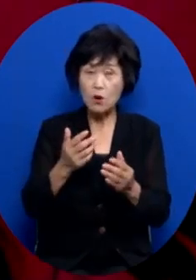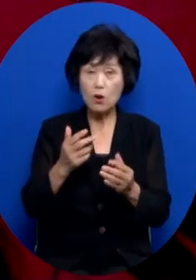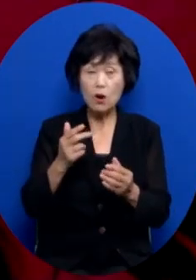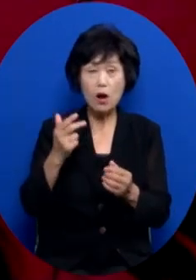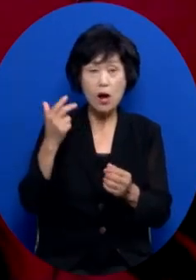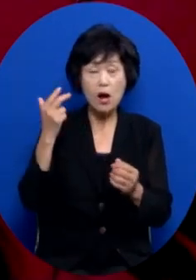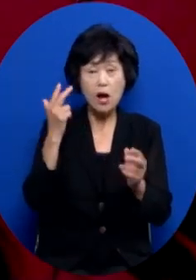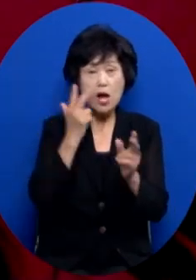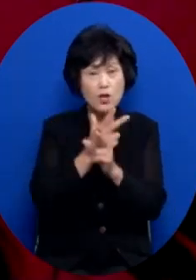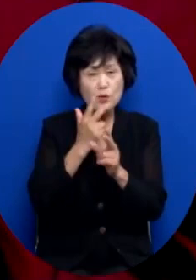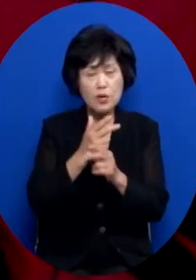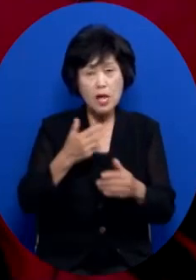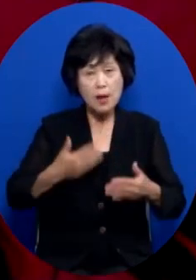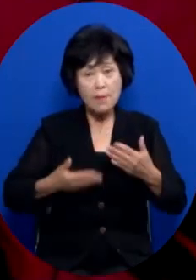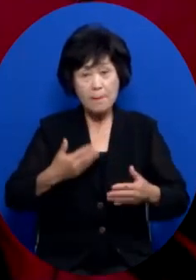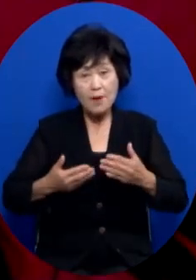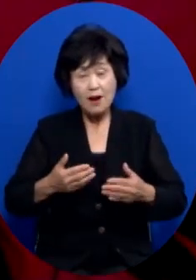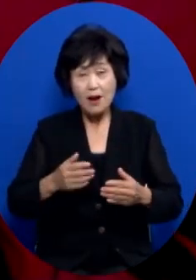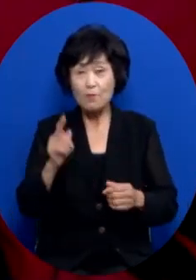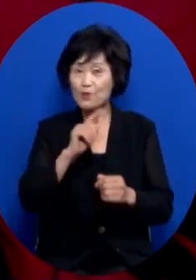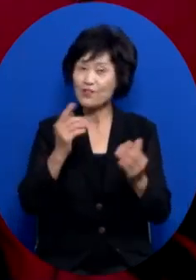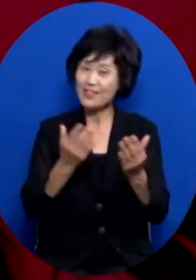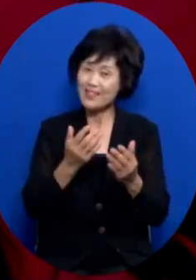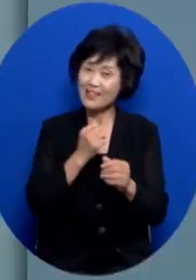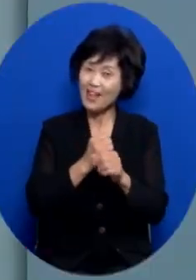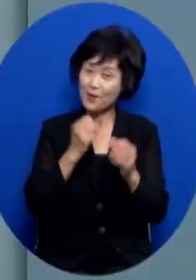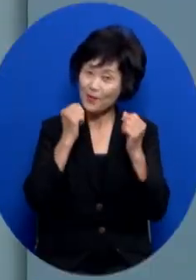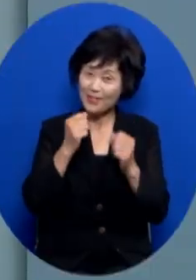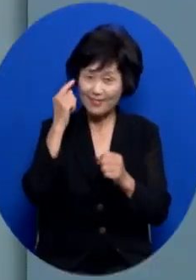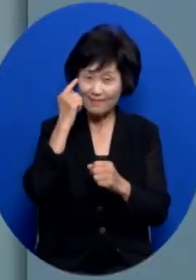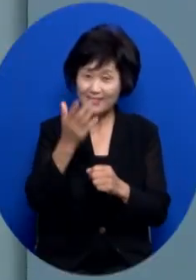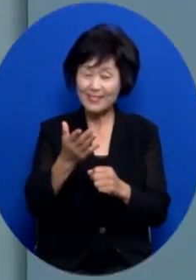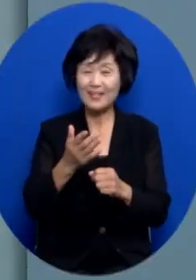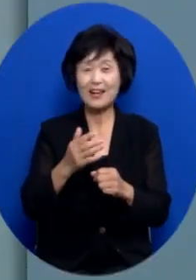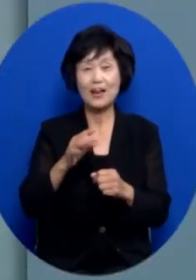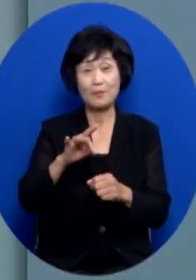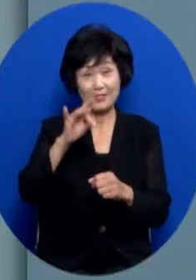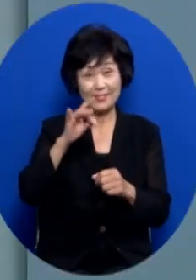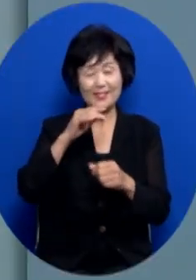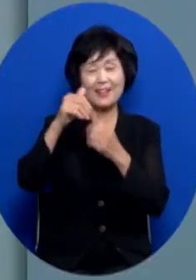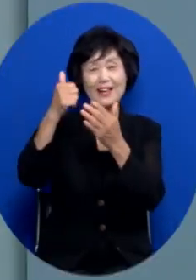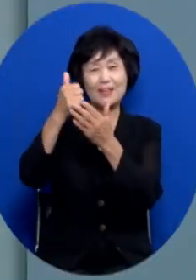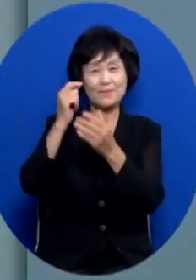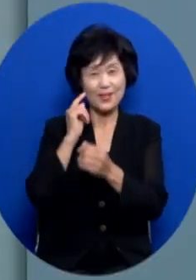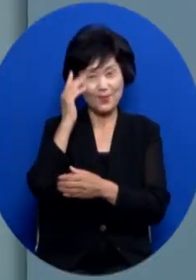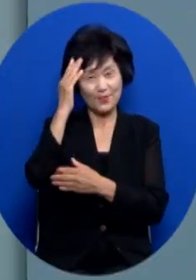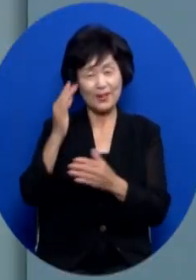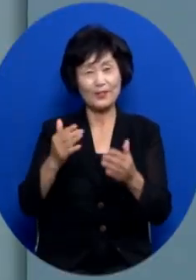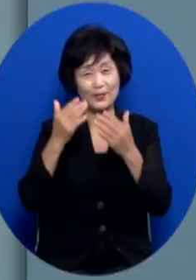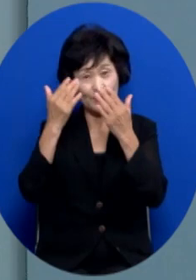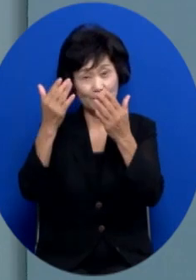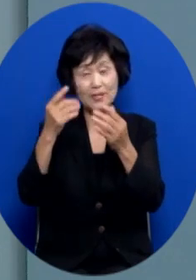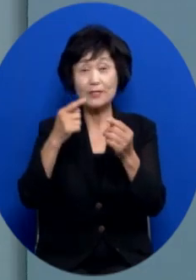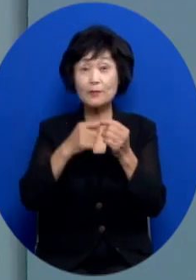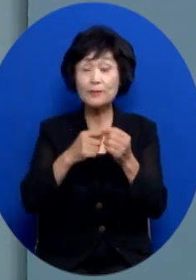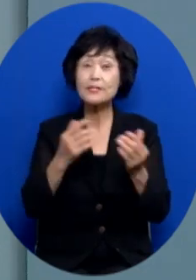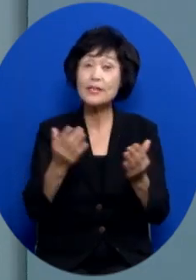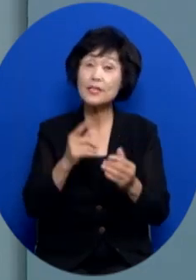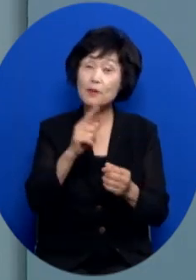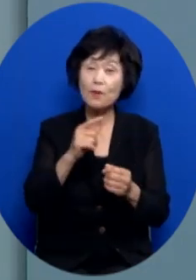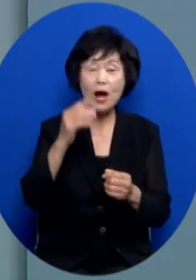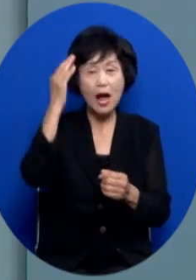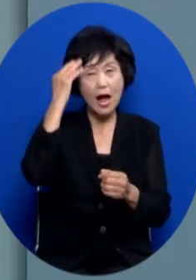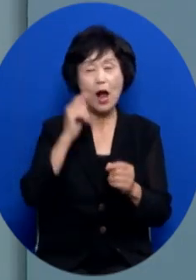.저는 당신이어떤종류의사역을하고있는지궁금합니다 . 먼저하나님께영광을돌리고싶습니다 .우리교회의주된사역은한국어